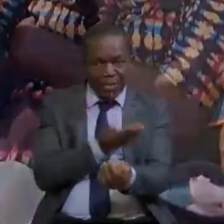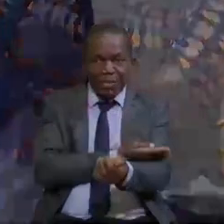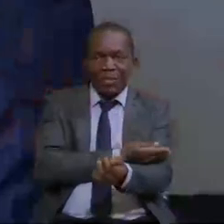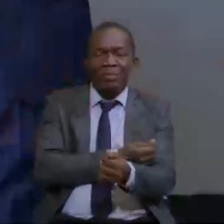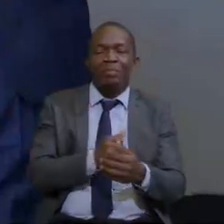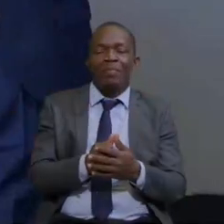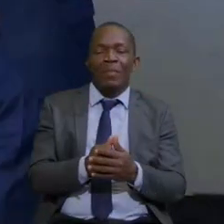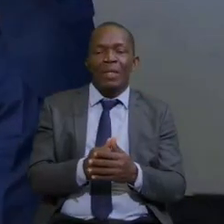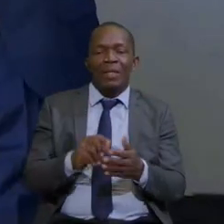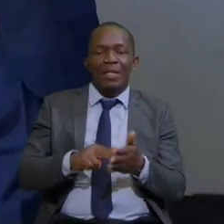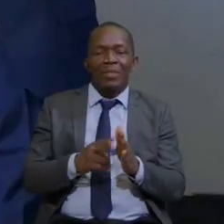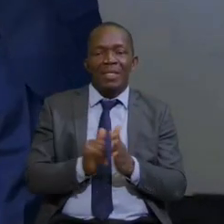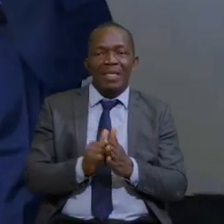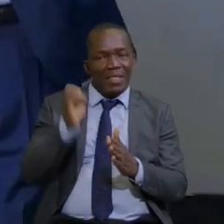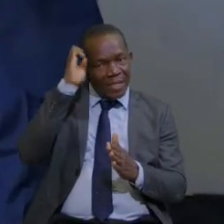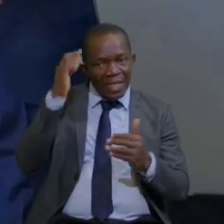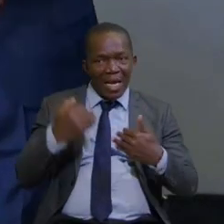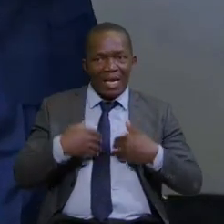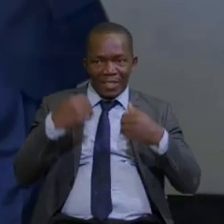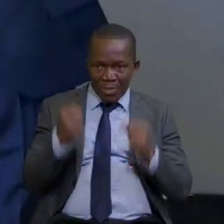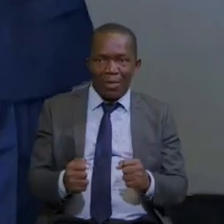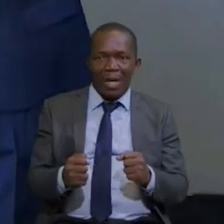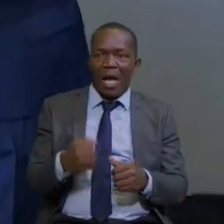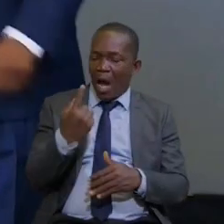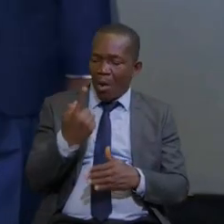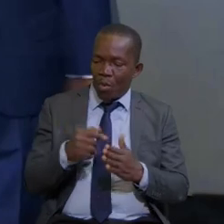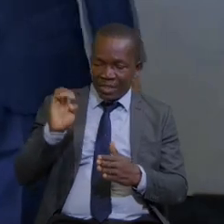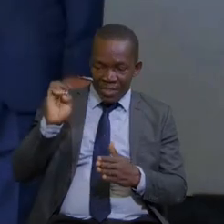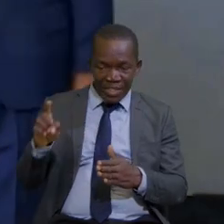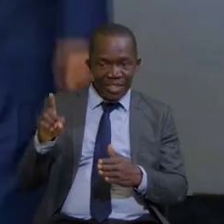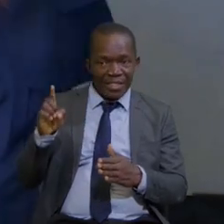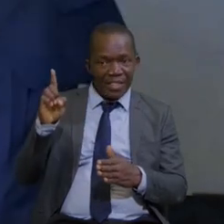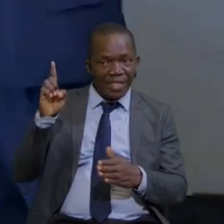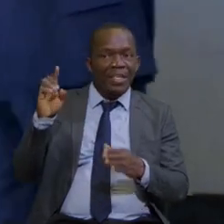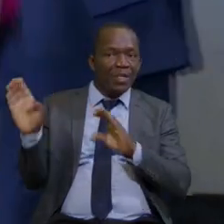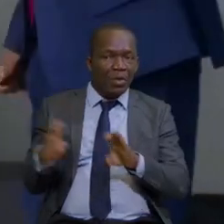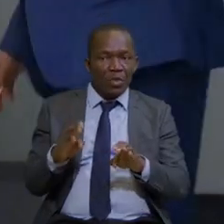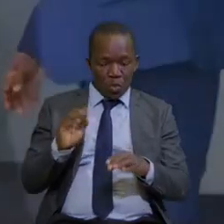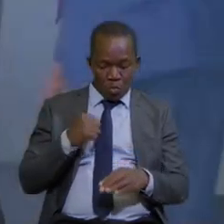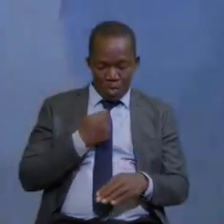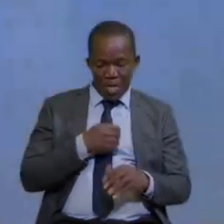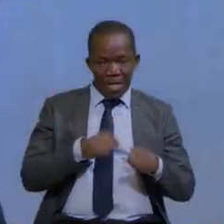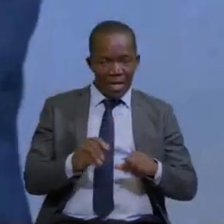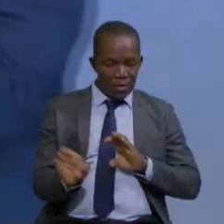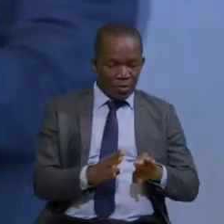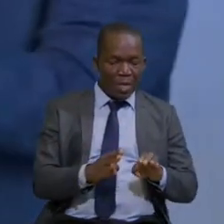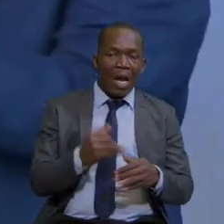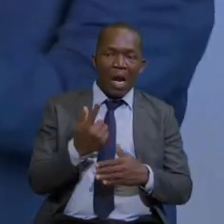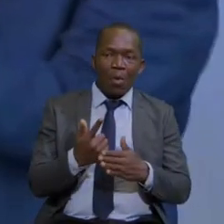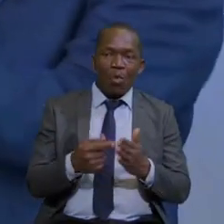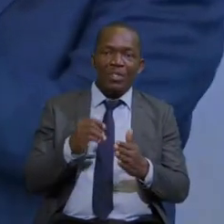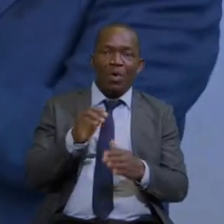faire. Et là où il avait l'autorité, que nous aussi, nous puissions avoir de l'autorité.